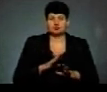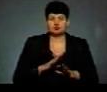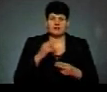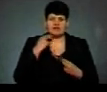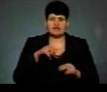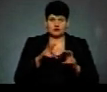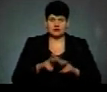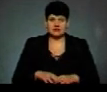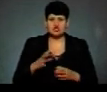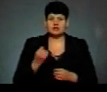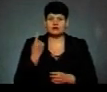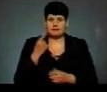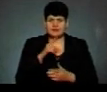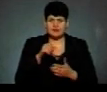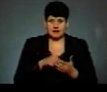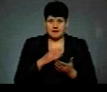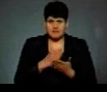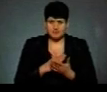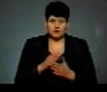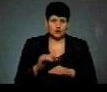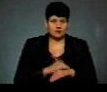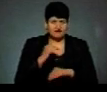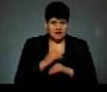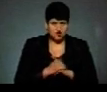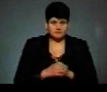ефективно. Ще одне запитання маємо від глядачів. Доброго вечора.